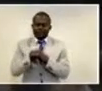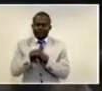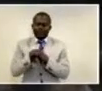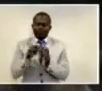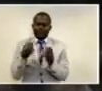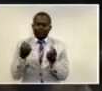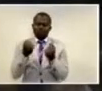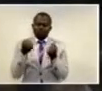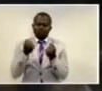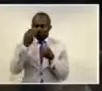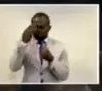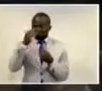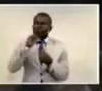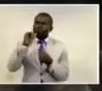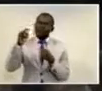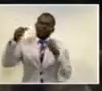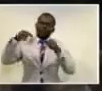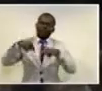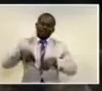tubikomeza kugira ngo bataza